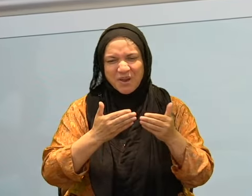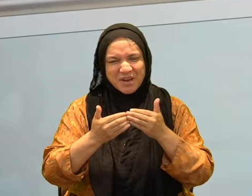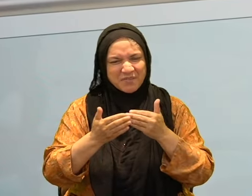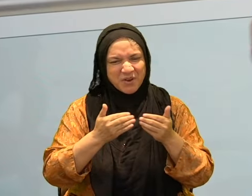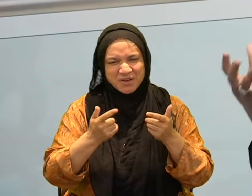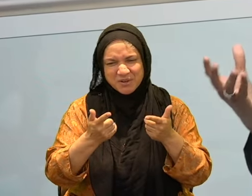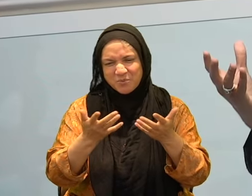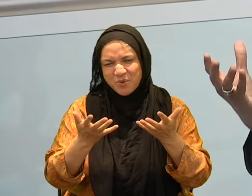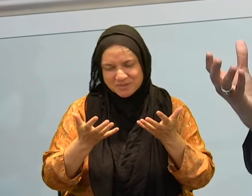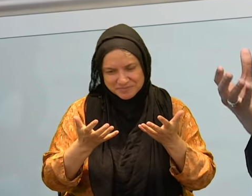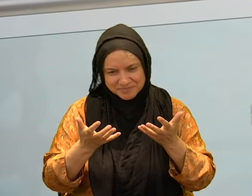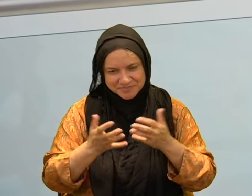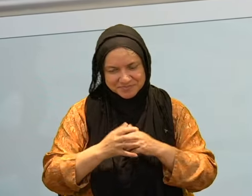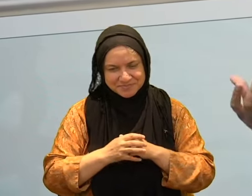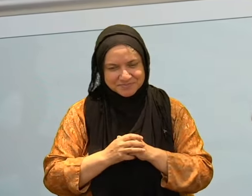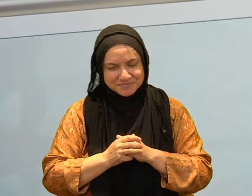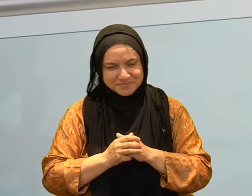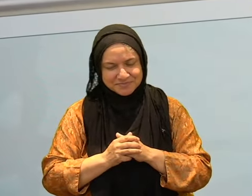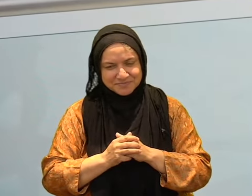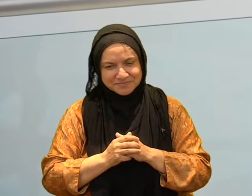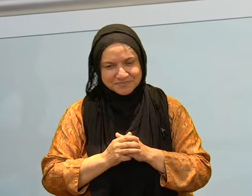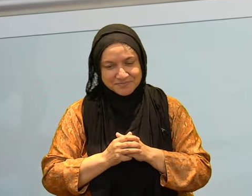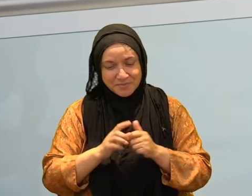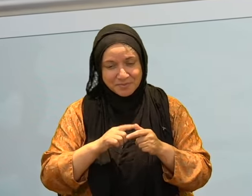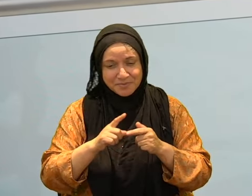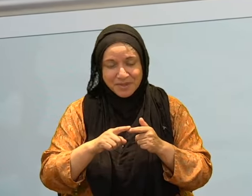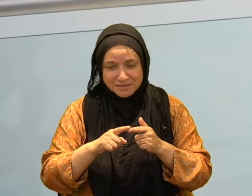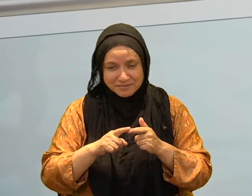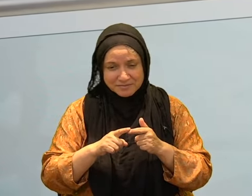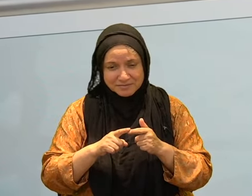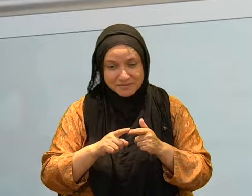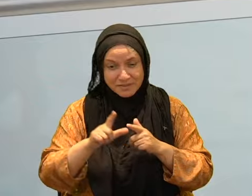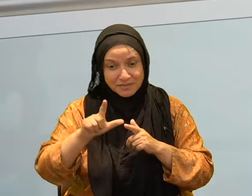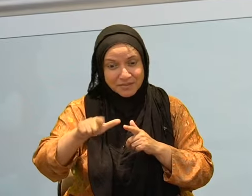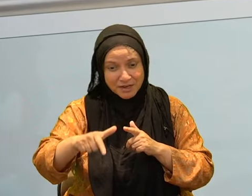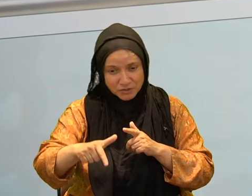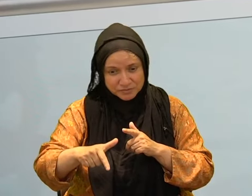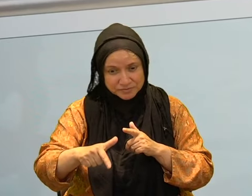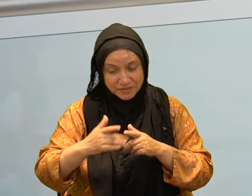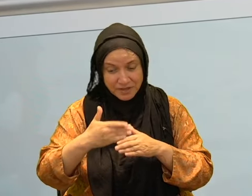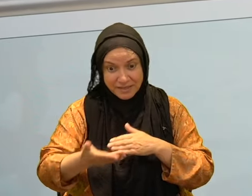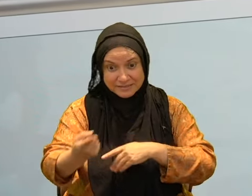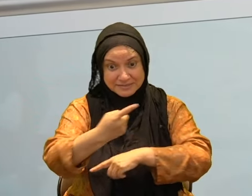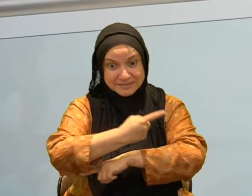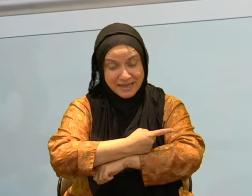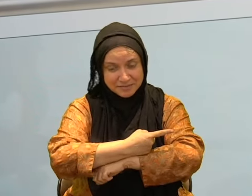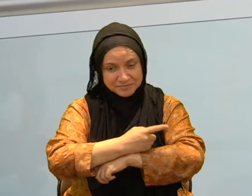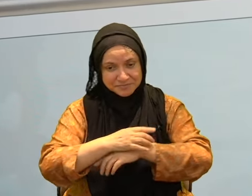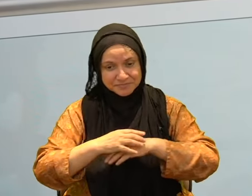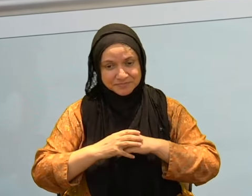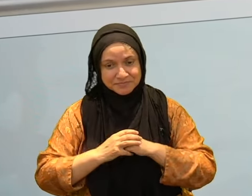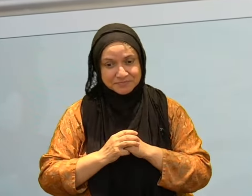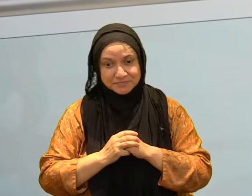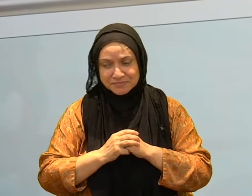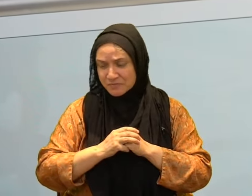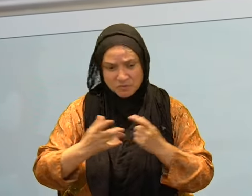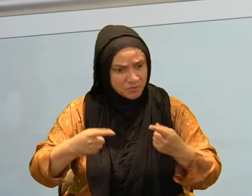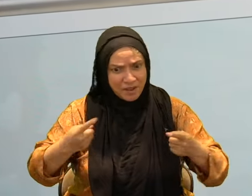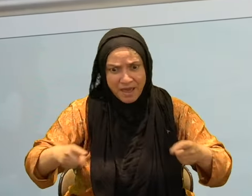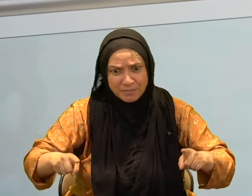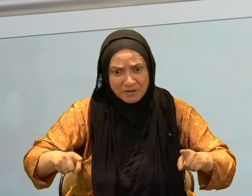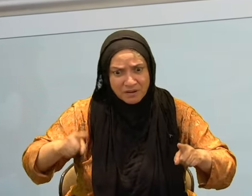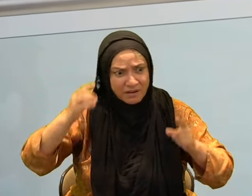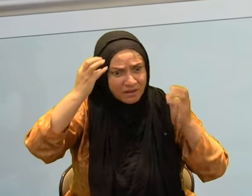done so much that you feel like you can't recover from. He said the second thing. He says, وَعَمِلَ لَنَا